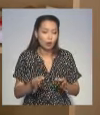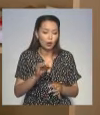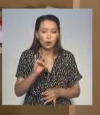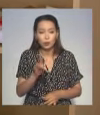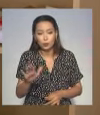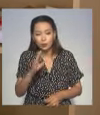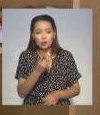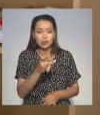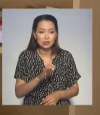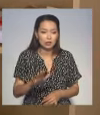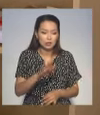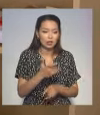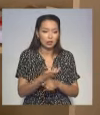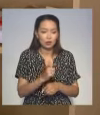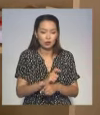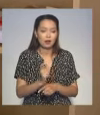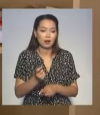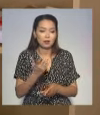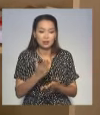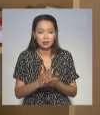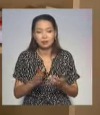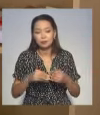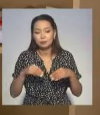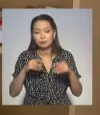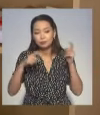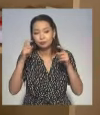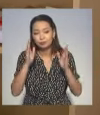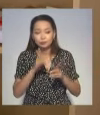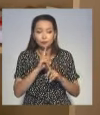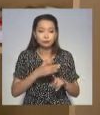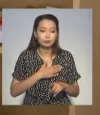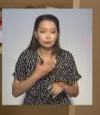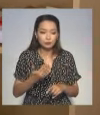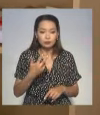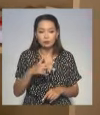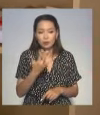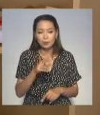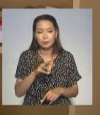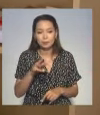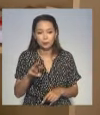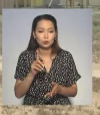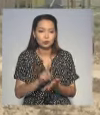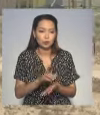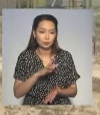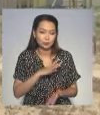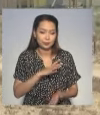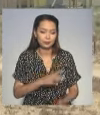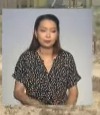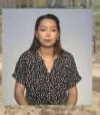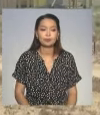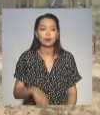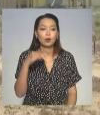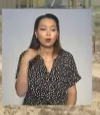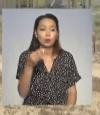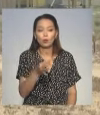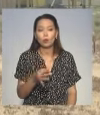оңтүстік шығыс бөлігінде осылай. Негізі жауын шашын норма бізде 11-ден 33 мм болуы тиіс. Ақтөбе облысында